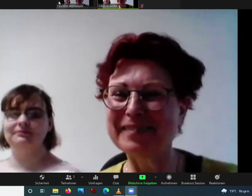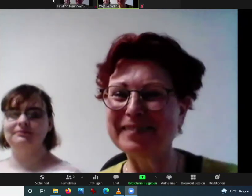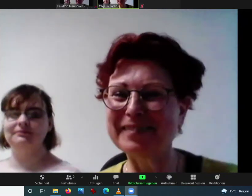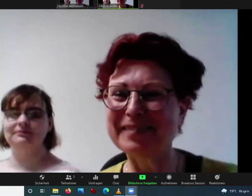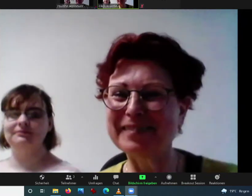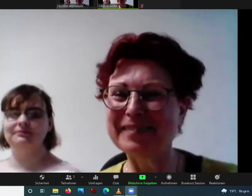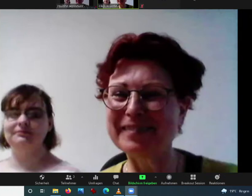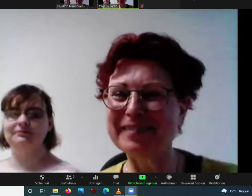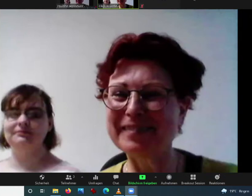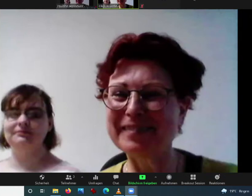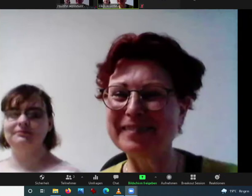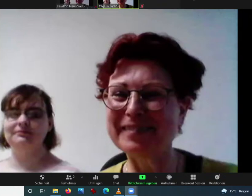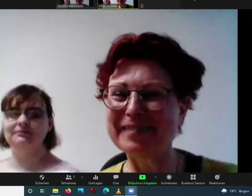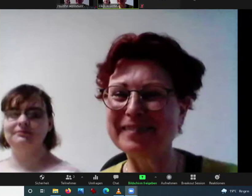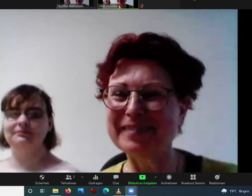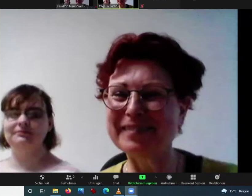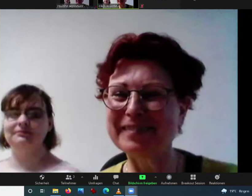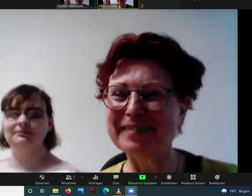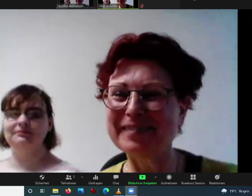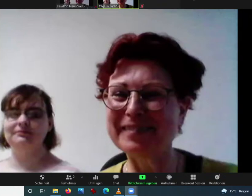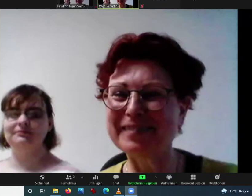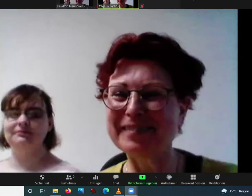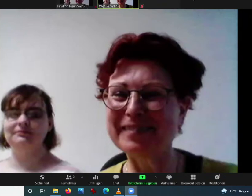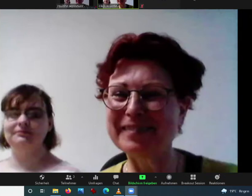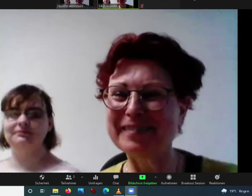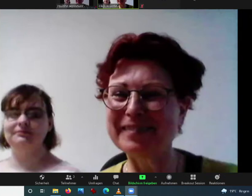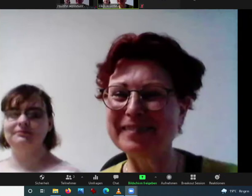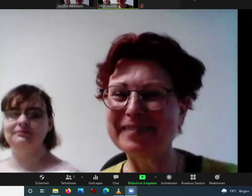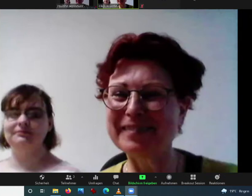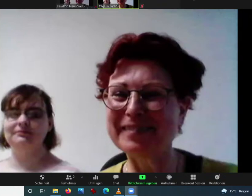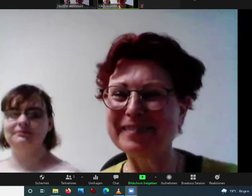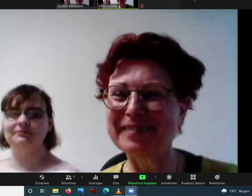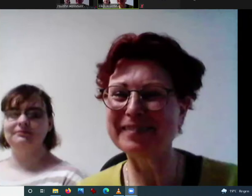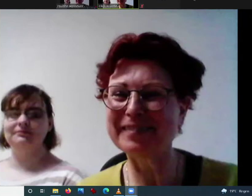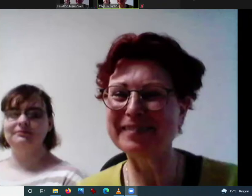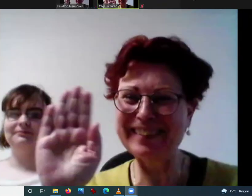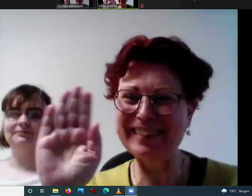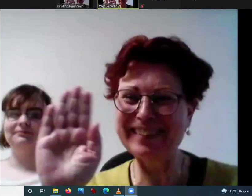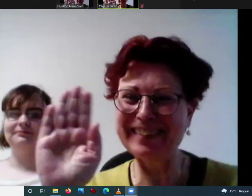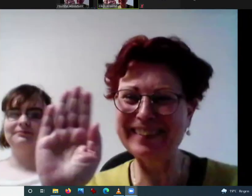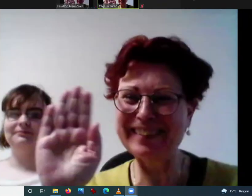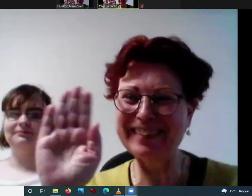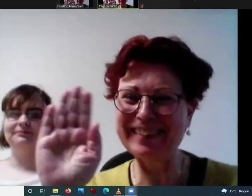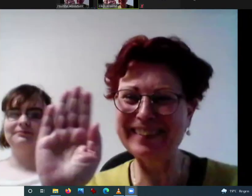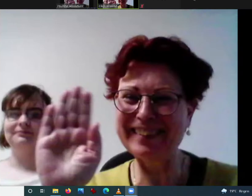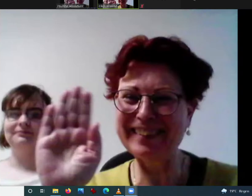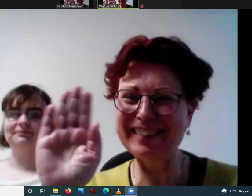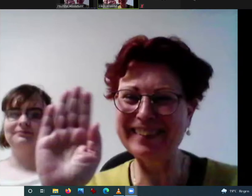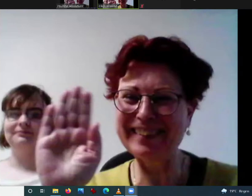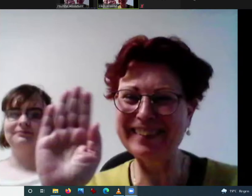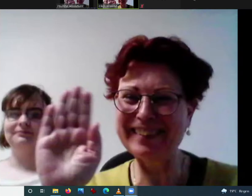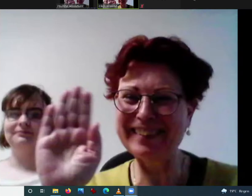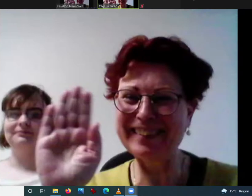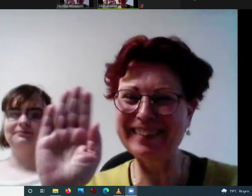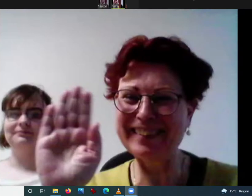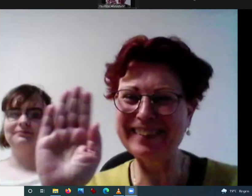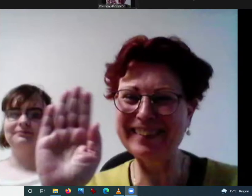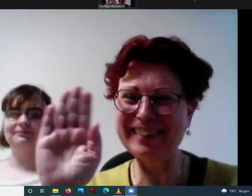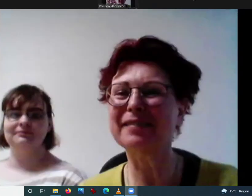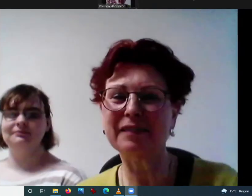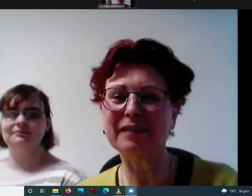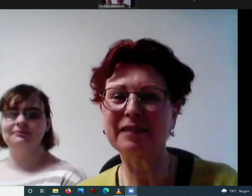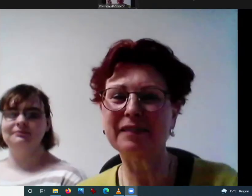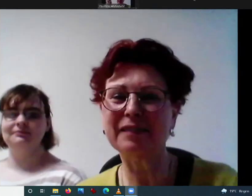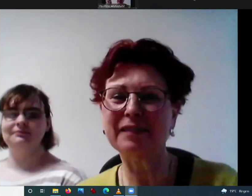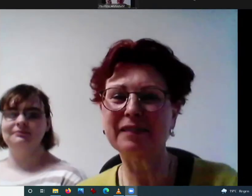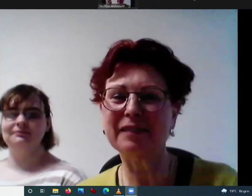willkommen hier bei Klatschmohn. So ein bisschen was, wenn wir erstmal anfängliche Schwierigkeiten haben und die überwinden können, dann ist es auf jeden